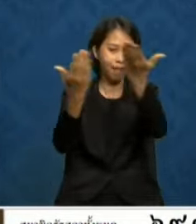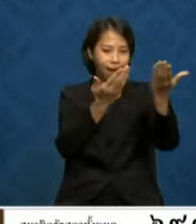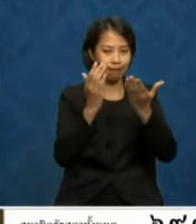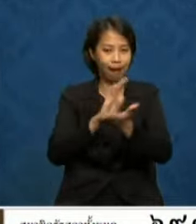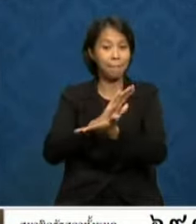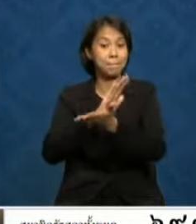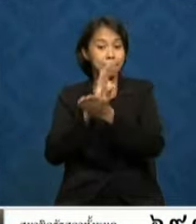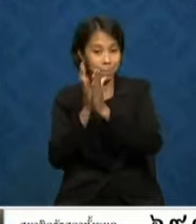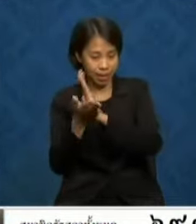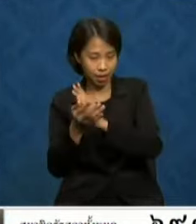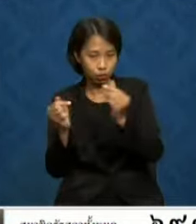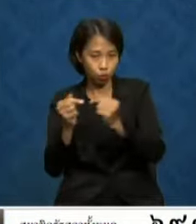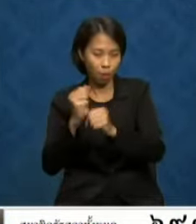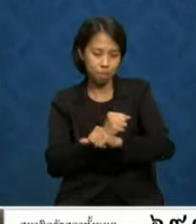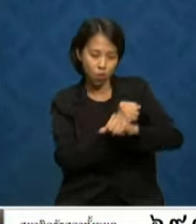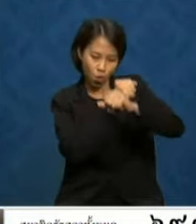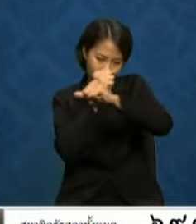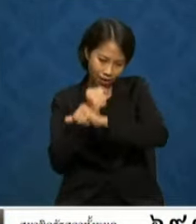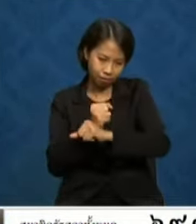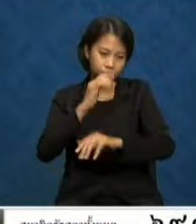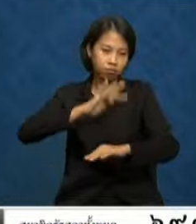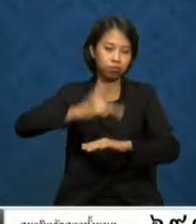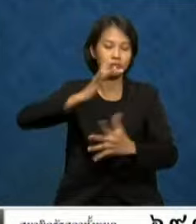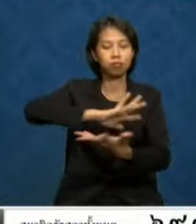ศและการรักษาสิ่งแวดล้อม